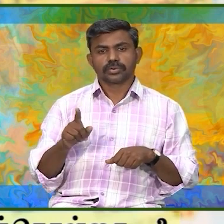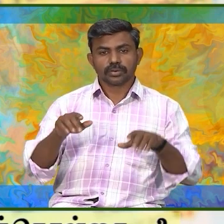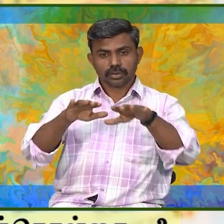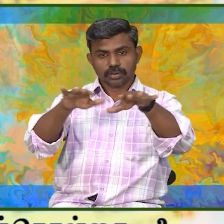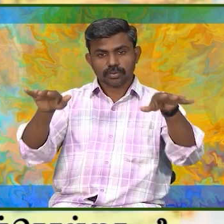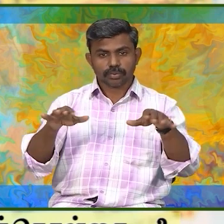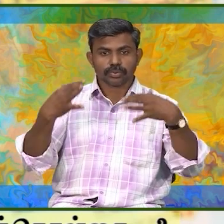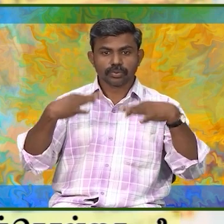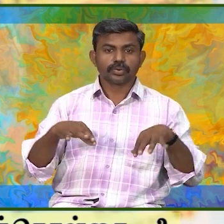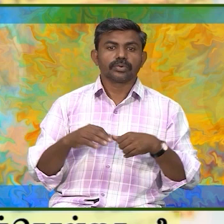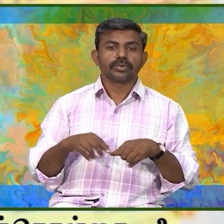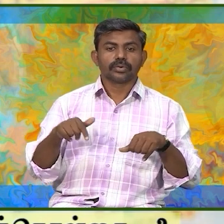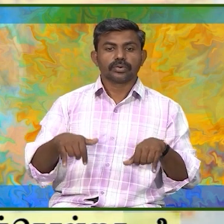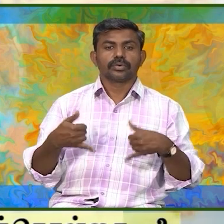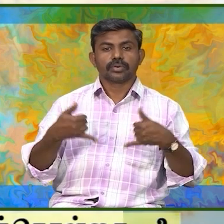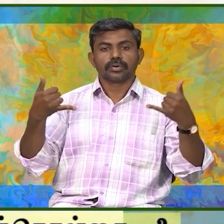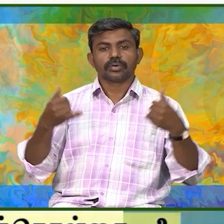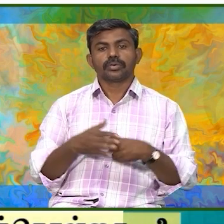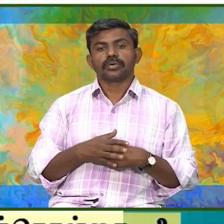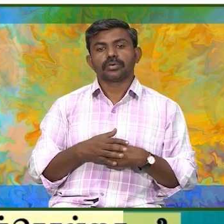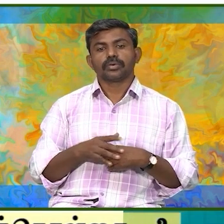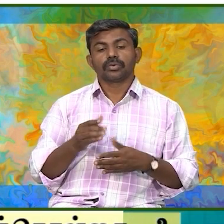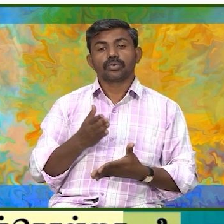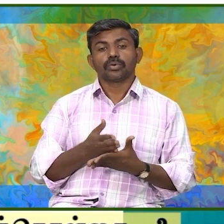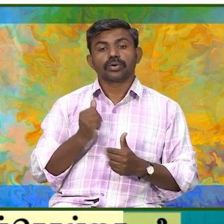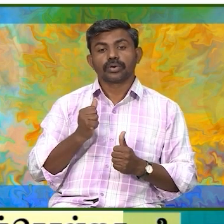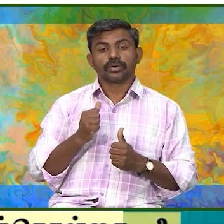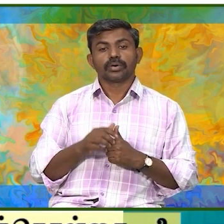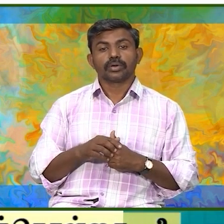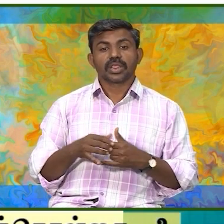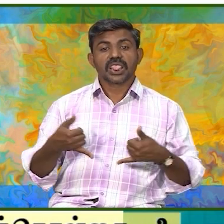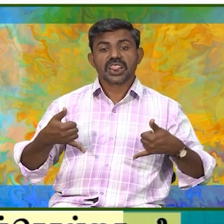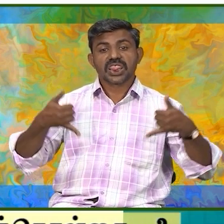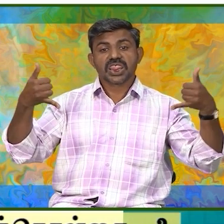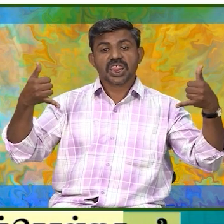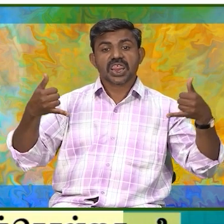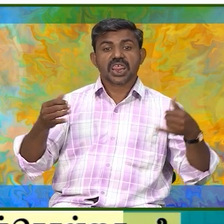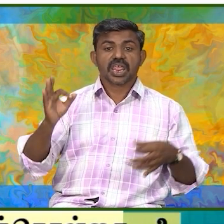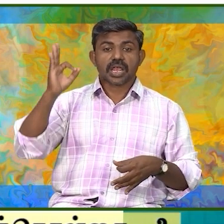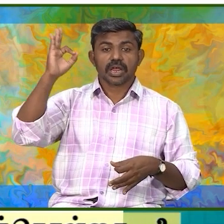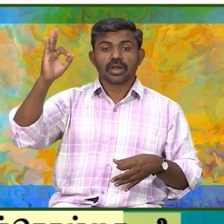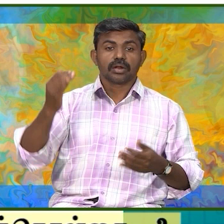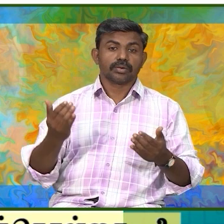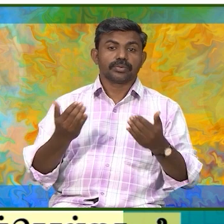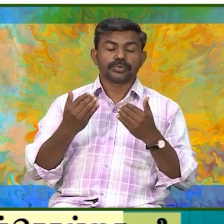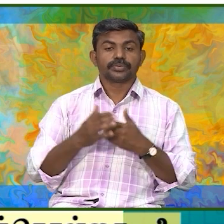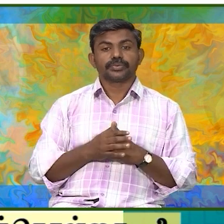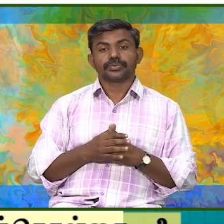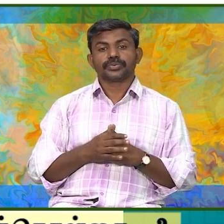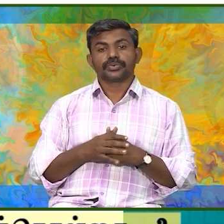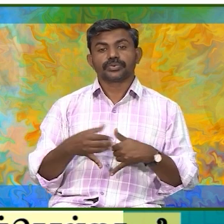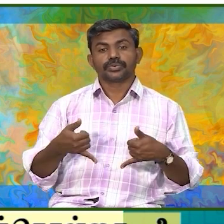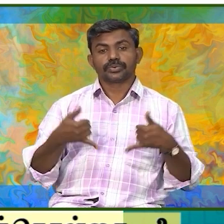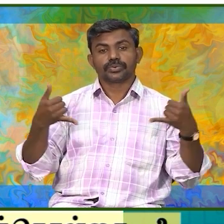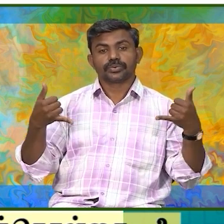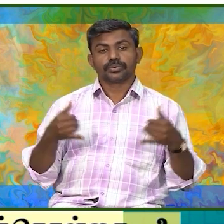அமைப்புகளுக்கும் ஒரு கொள்கை இருக்கும். அதே போல இந்தியாவினுடைய அடிப்படை கொள்கைகள் என்னலாம்? தேசிய நலனை பாதுகாத்தல். சரி, இப்போ